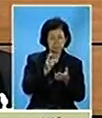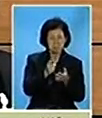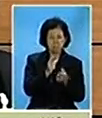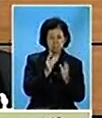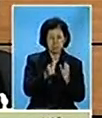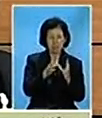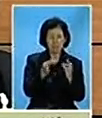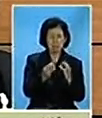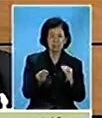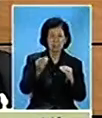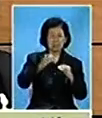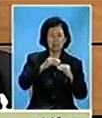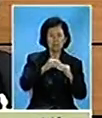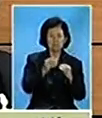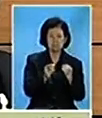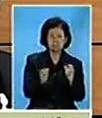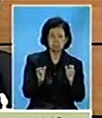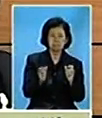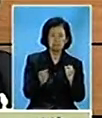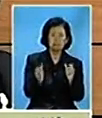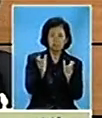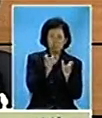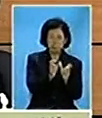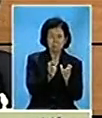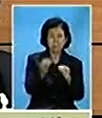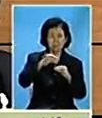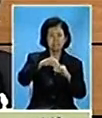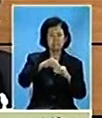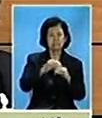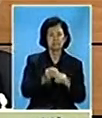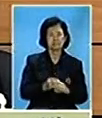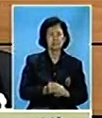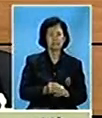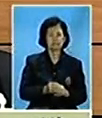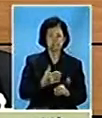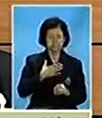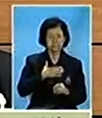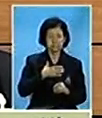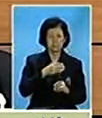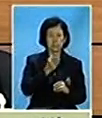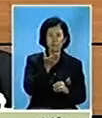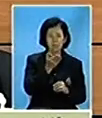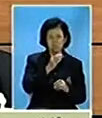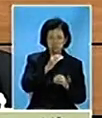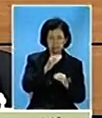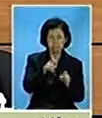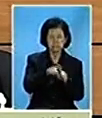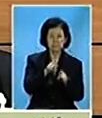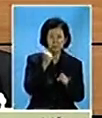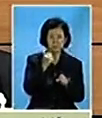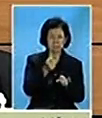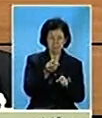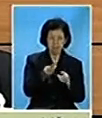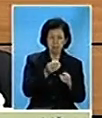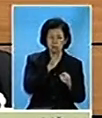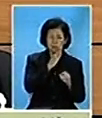มมาจากร่างเพิ่มขึ้นนะครับเพราะโดยหลักการตรงนี้เนี่ยนะครับผมยังคิดว่าผมก็ยืนยันเพราะว่าเมื่อมีการเพิ่มเติมเนื้อห